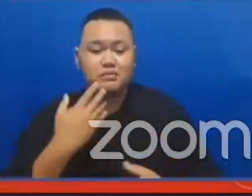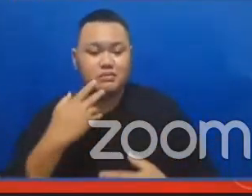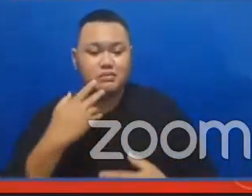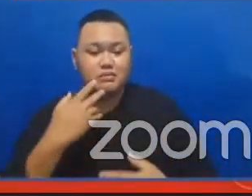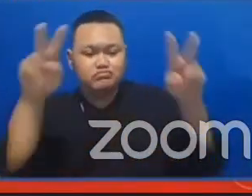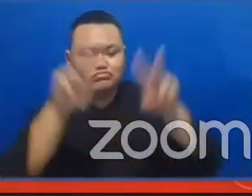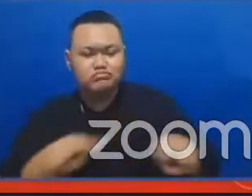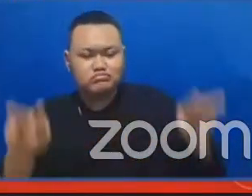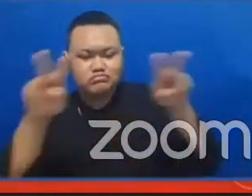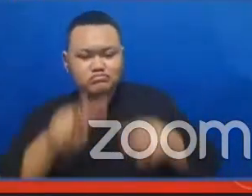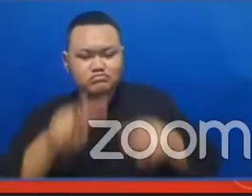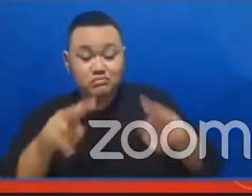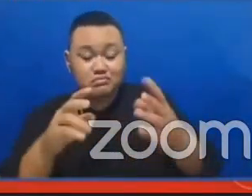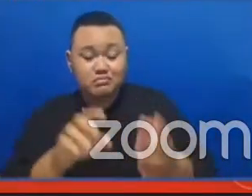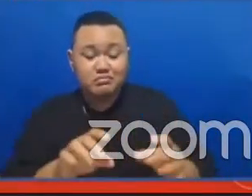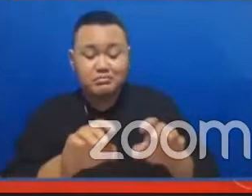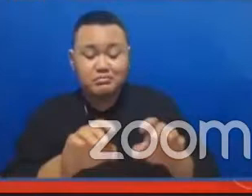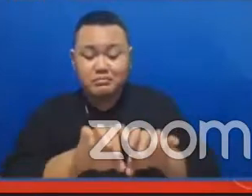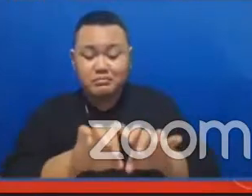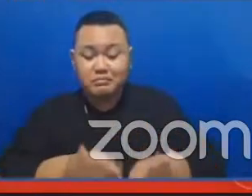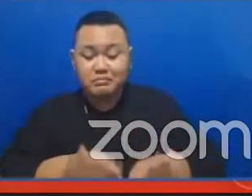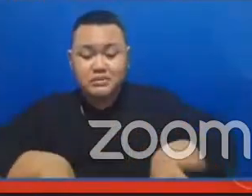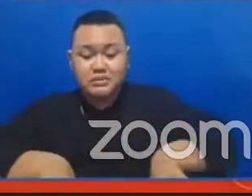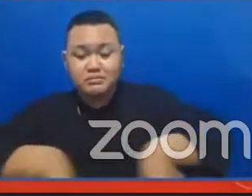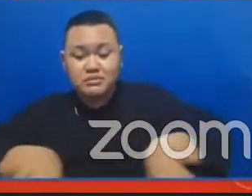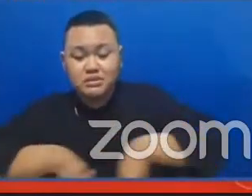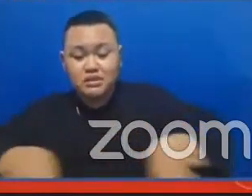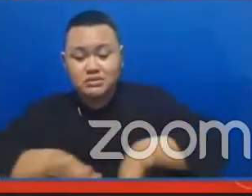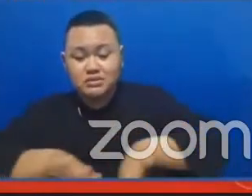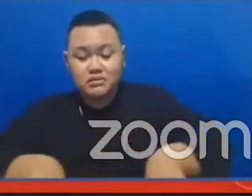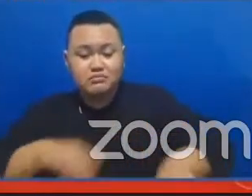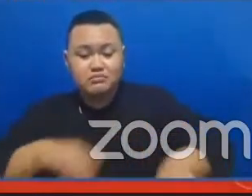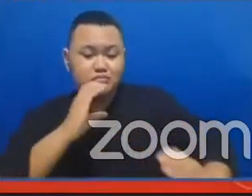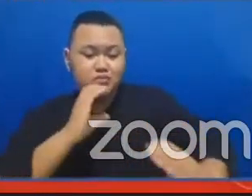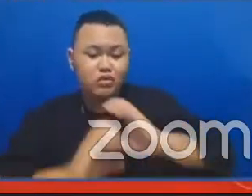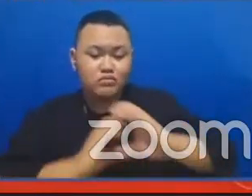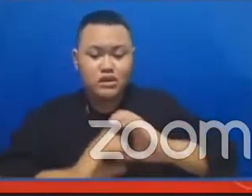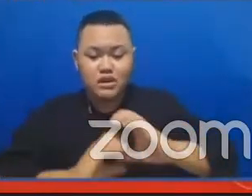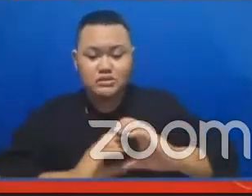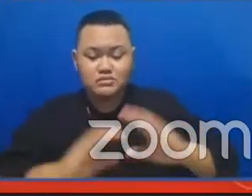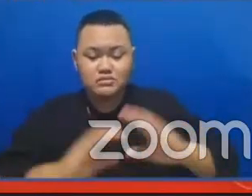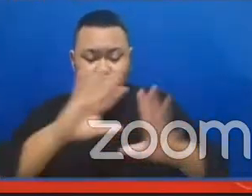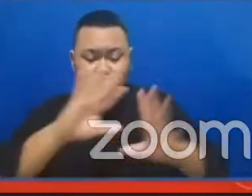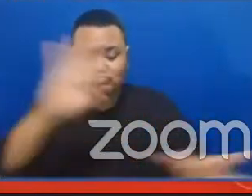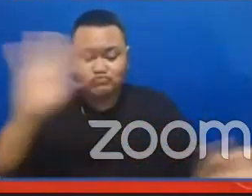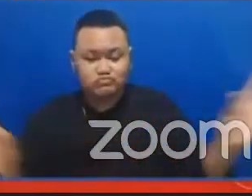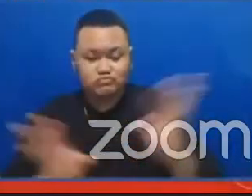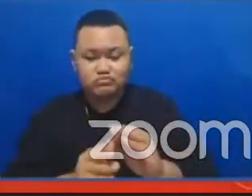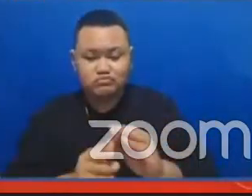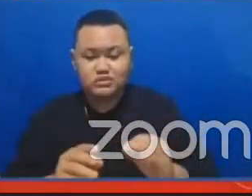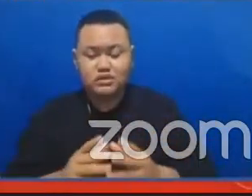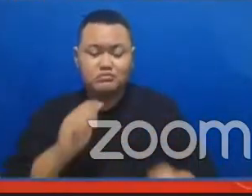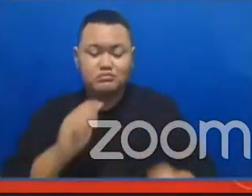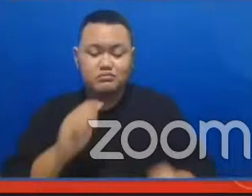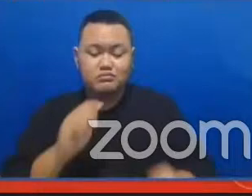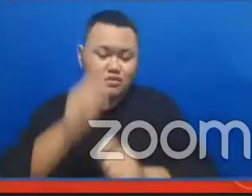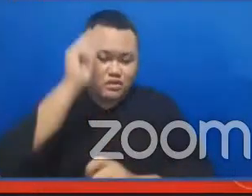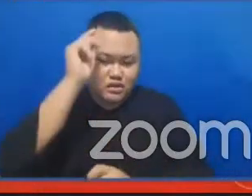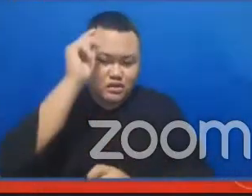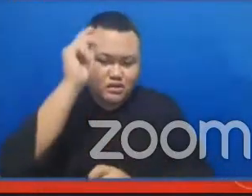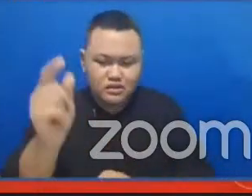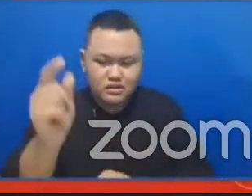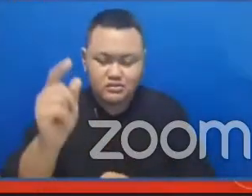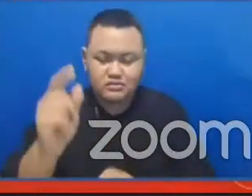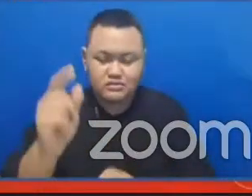mengamati, mengklasifikasi, mengukur, mengkomunikasikan, menyimpulkan, dan merencanakan